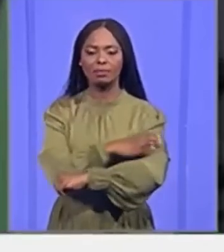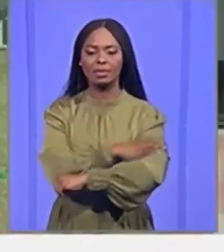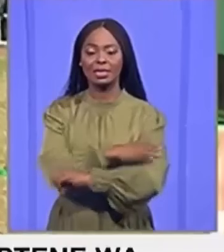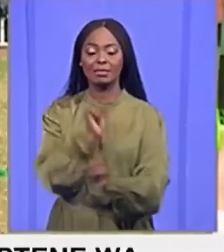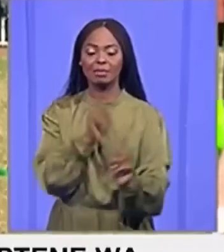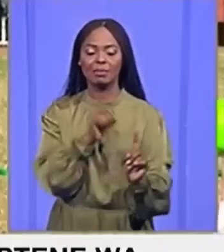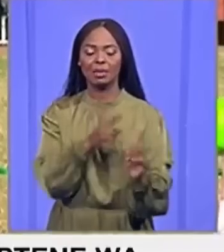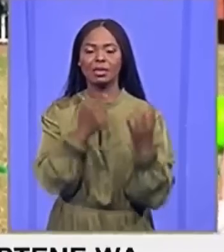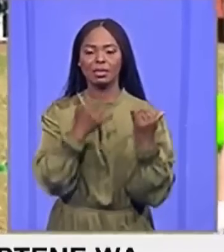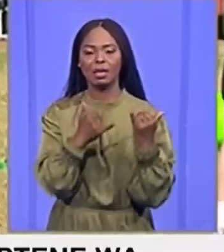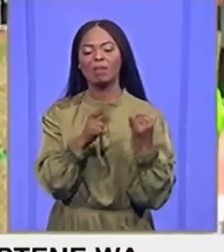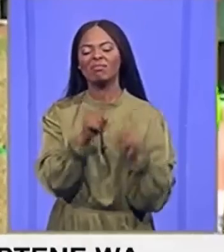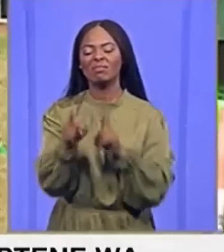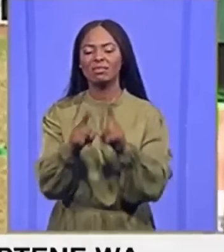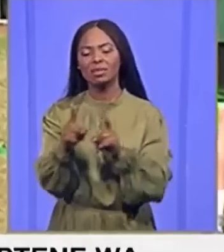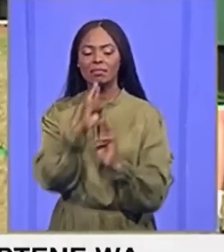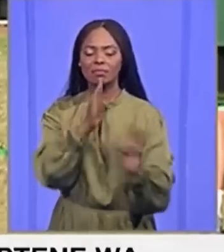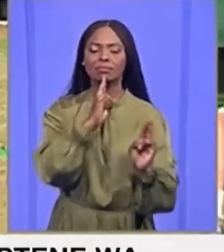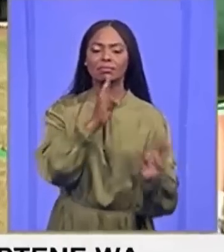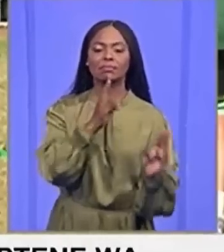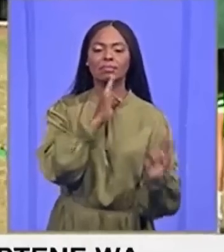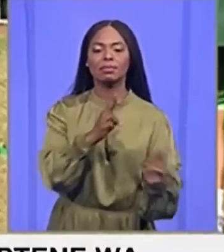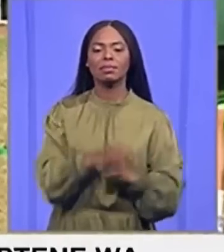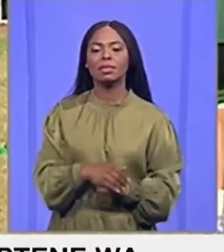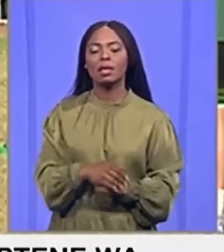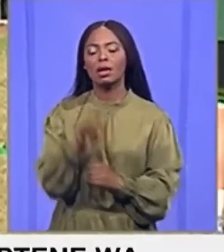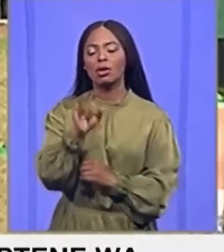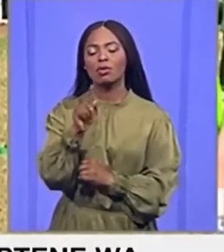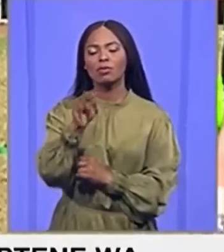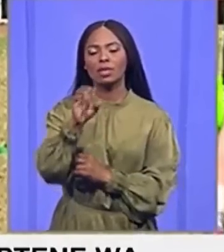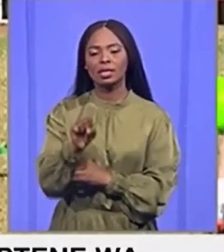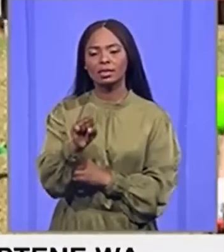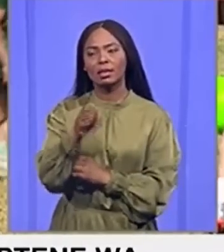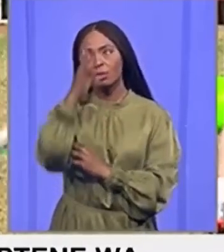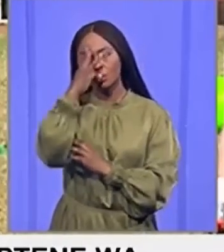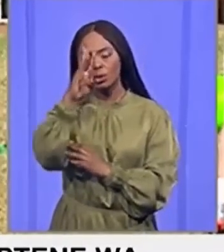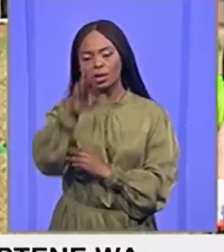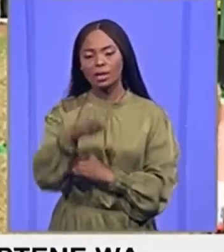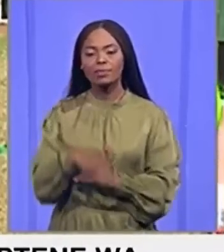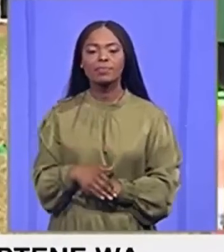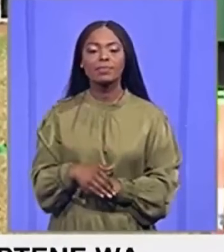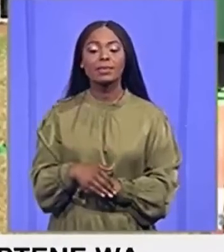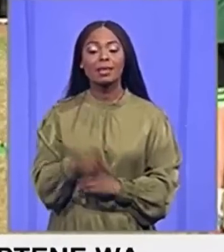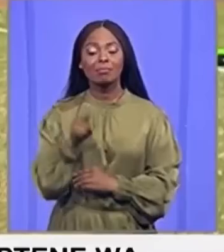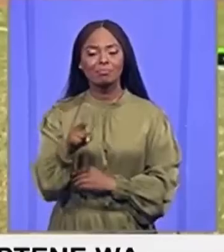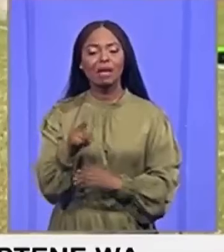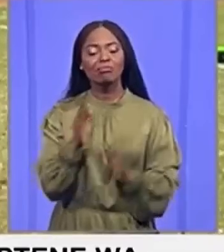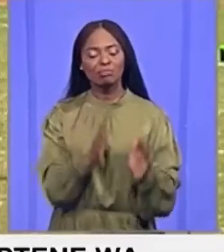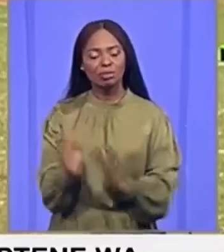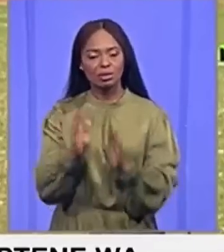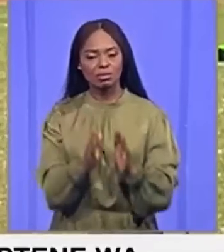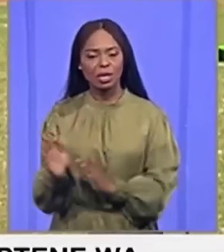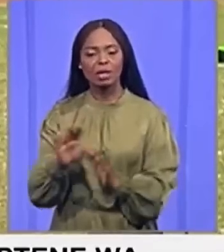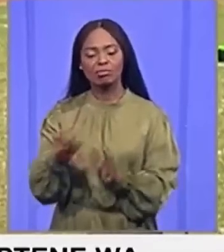ka Moqebelo stadiumong sa Loftus Versfeld papading ya bompudi ba rugby. Dipapadi tsena e sentse le boitukisetso ba